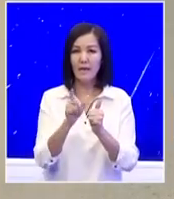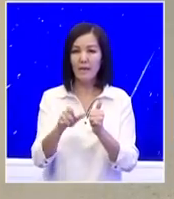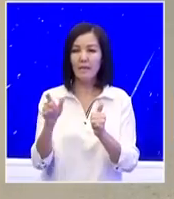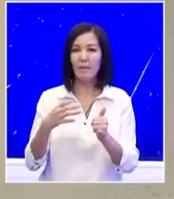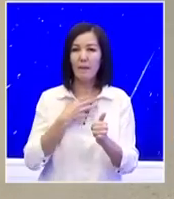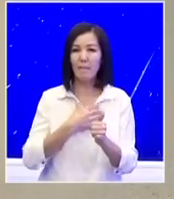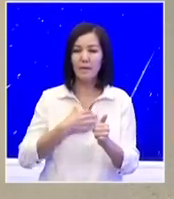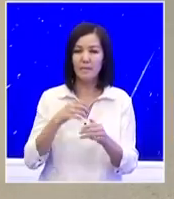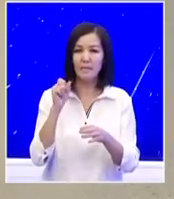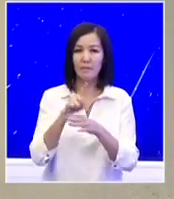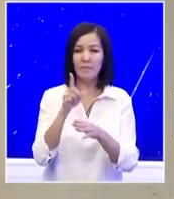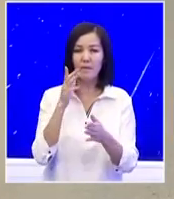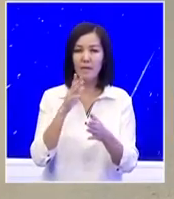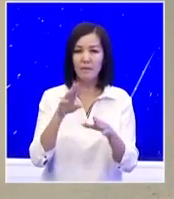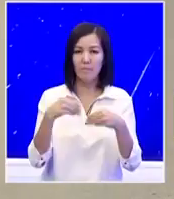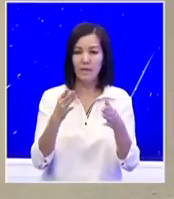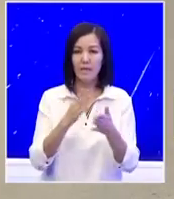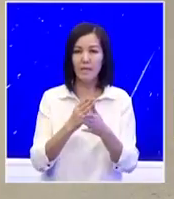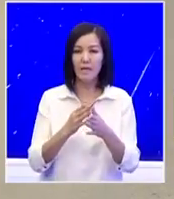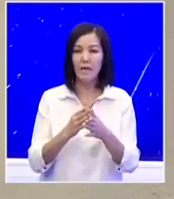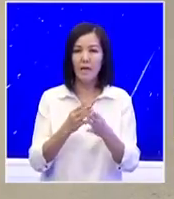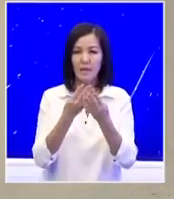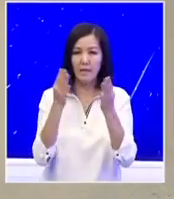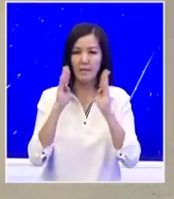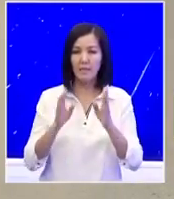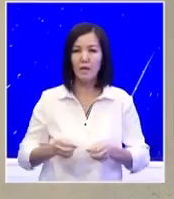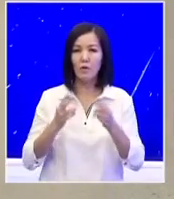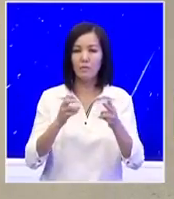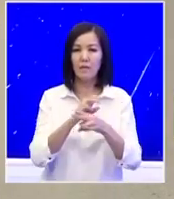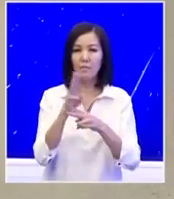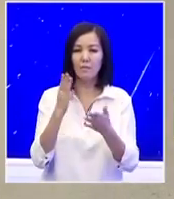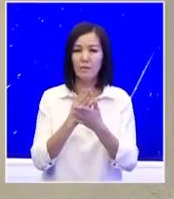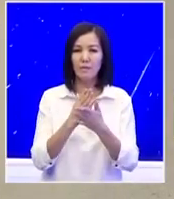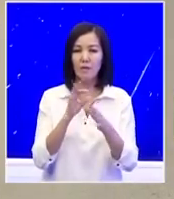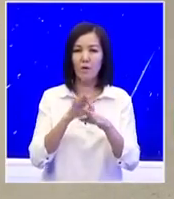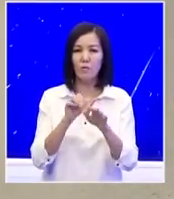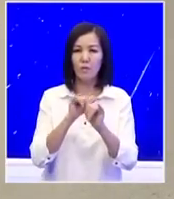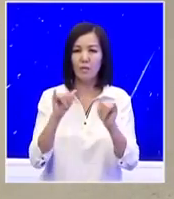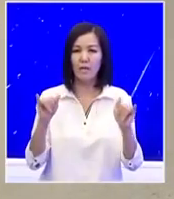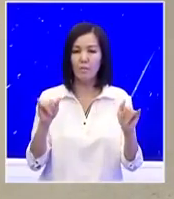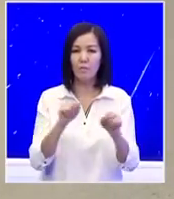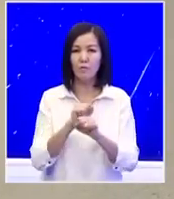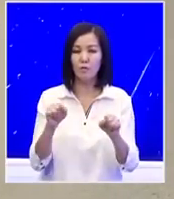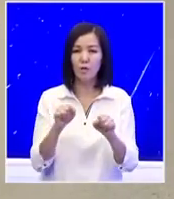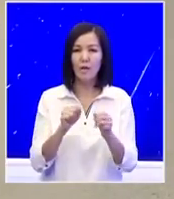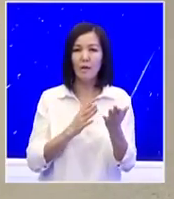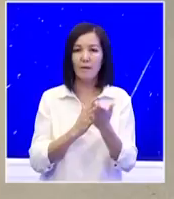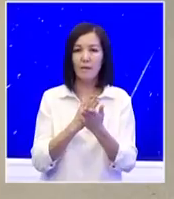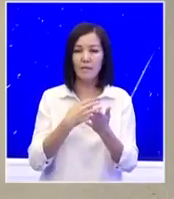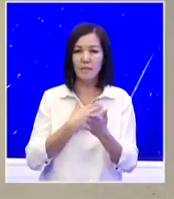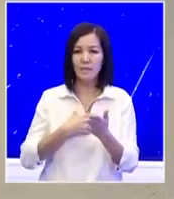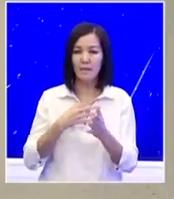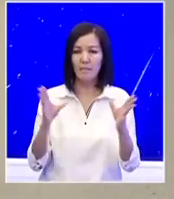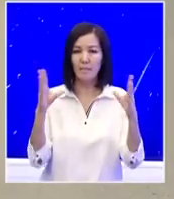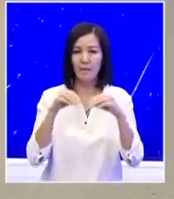маңызды тапсырмалар жүктелді. Карантиндік қауіпсіздікті қамтамасыз етулер керек. Вирустың таралмауы үшін олардың қызметі өте маңызды. Біз күш біріктіріп